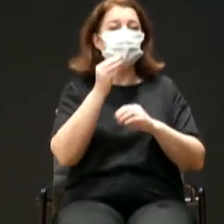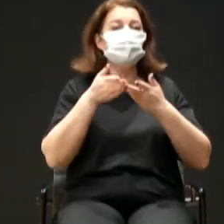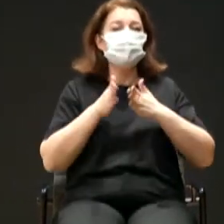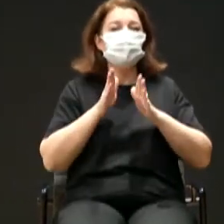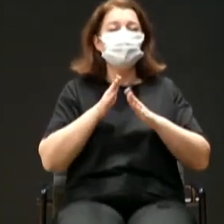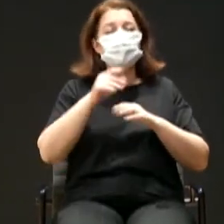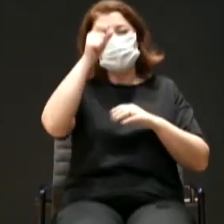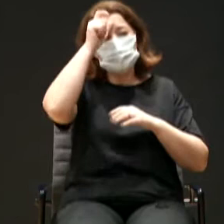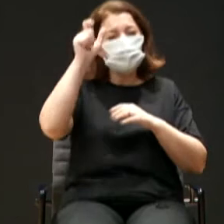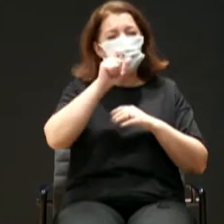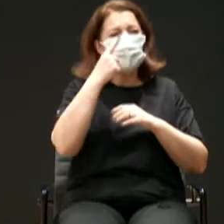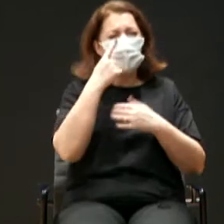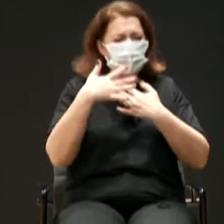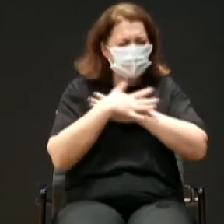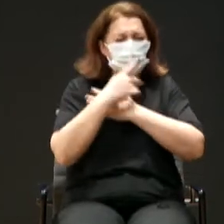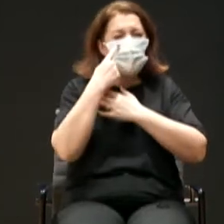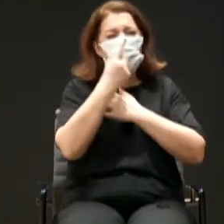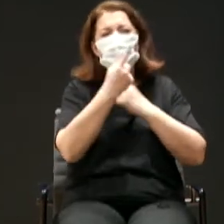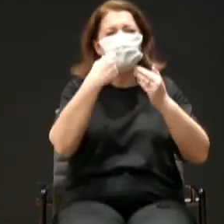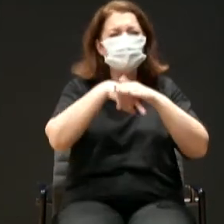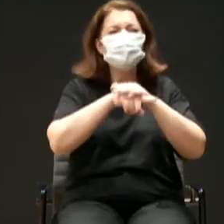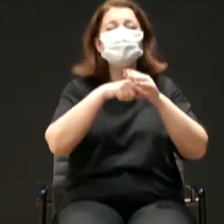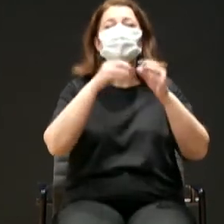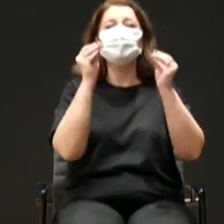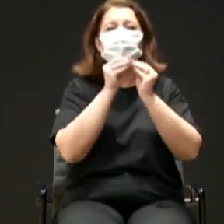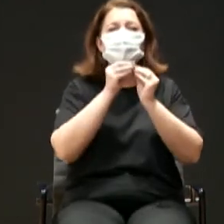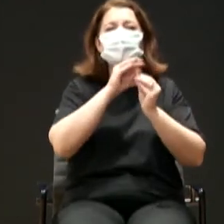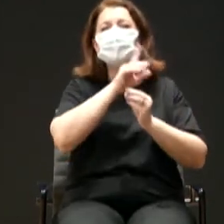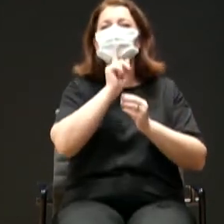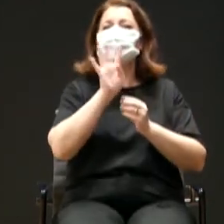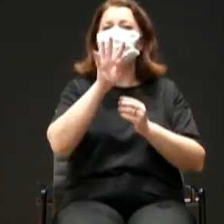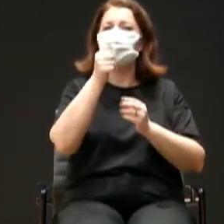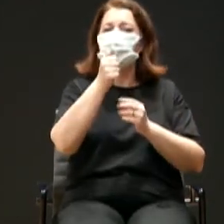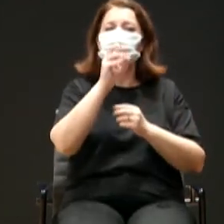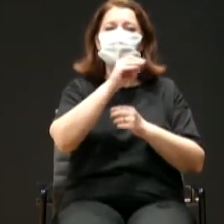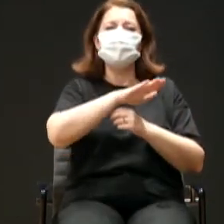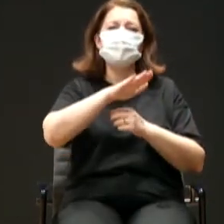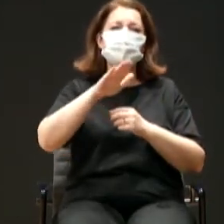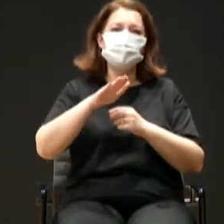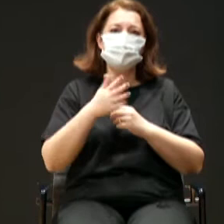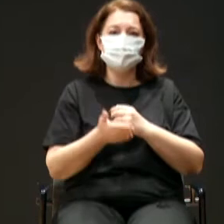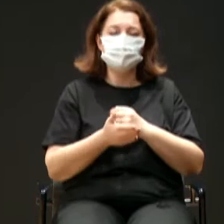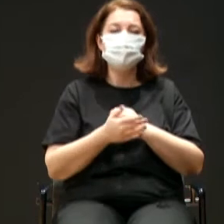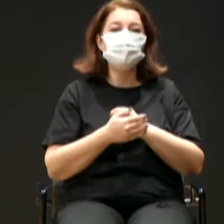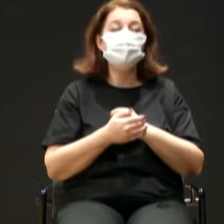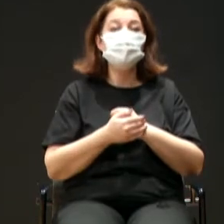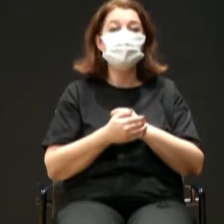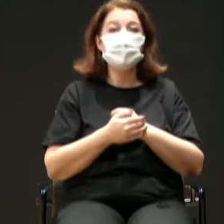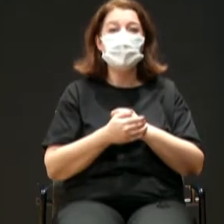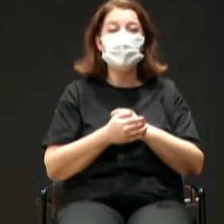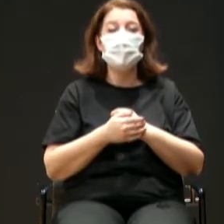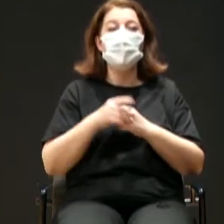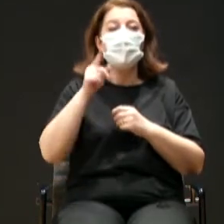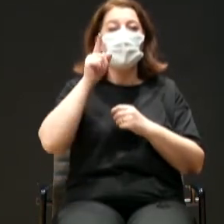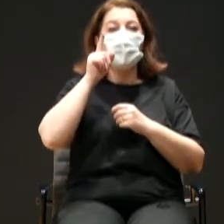Türkiye'deki cinsel suçların %46'sı çocuk istismarı arkadaşlar. Adalet Bakanlığı artık